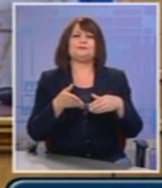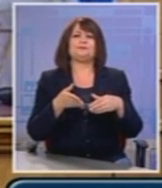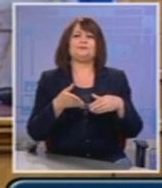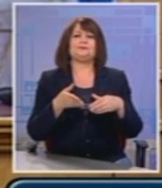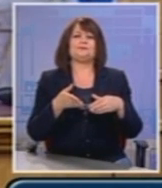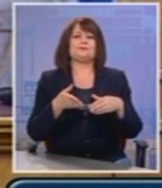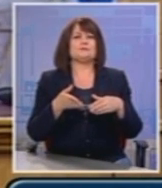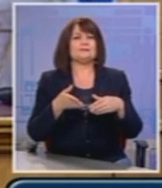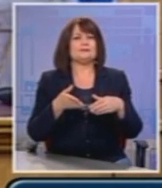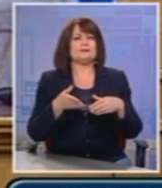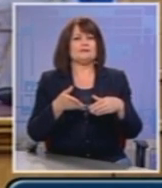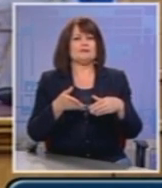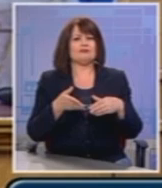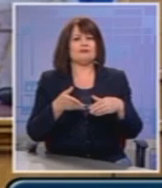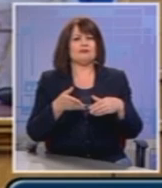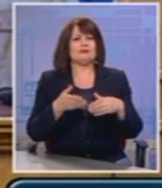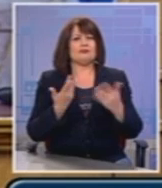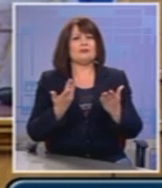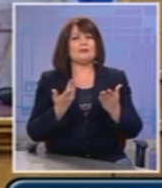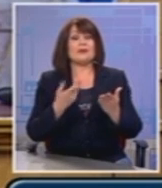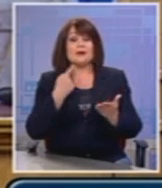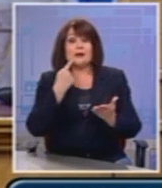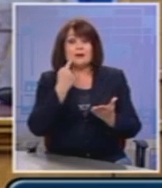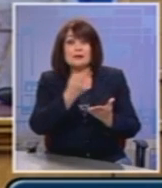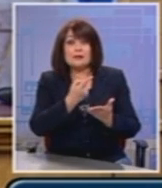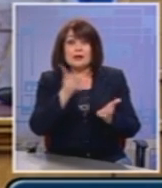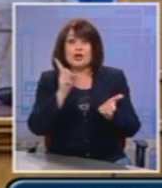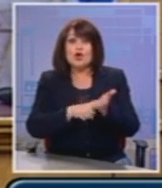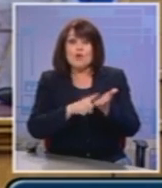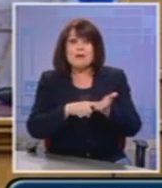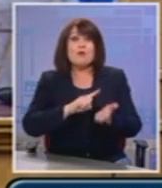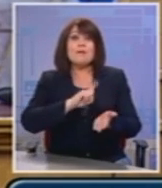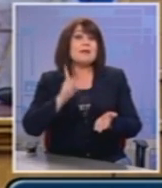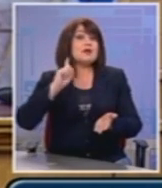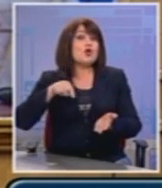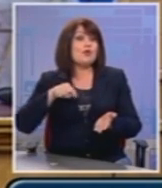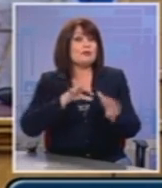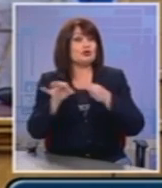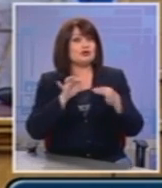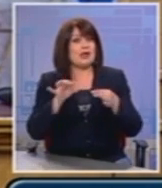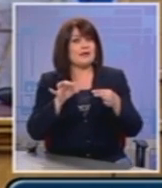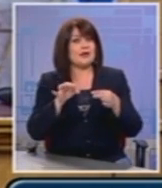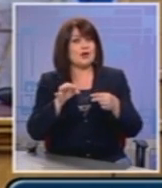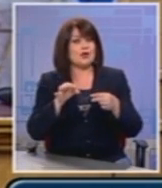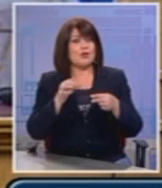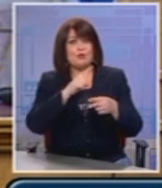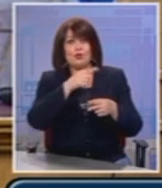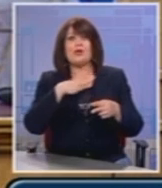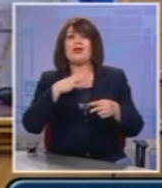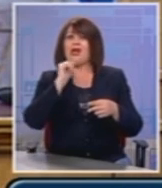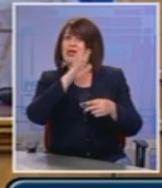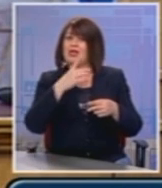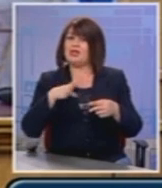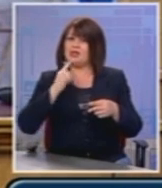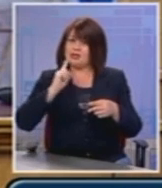να επιτεθεί στη νομιμότητα ημί των σχεδίων τους να επιβάλλουν ακόμη περισσότερη λιτότητα και